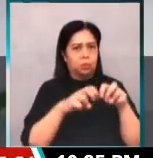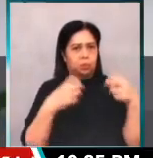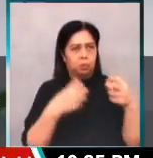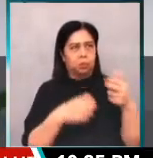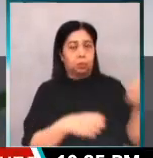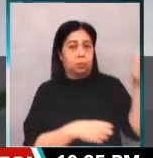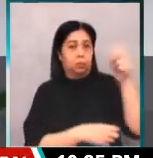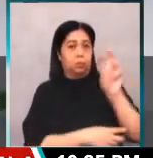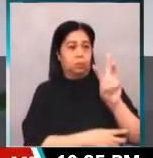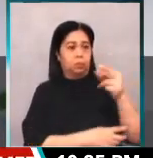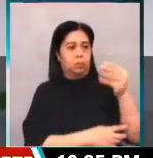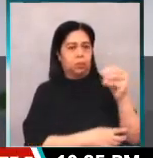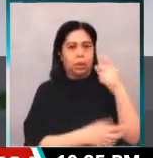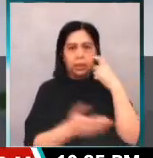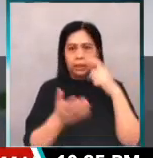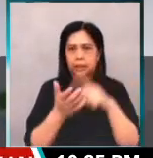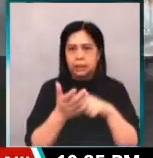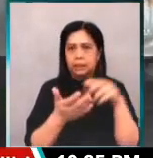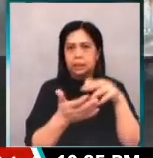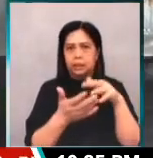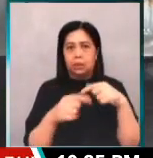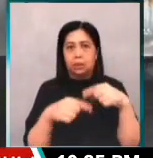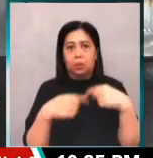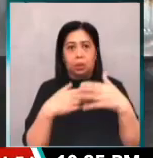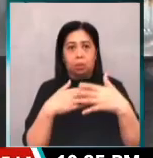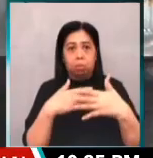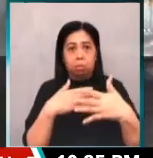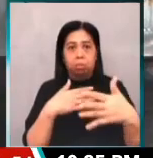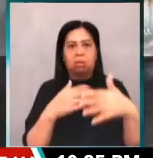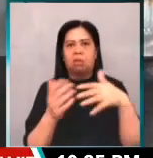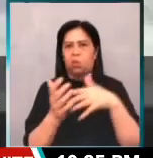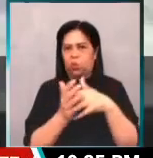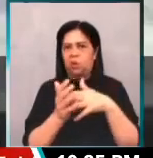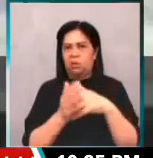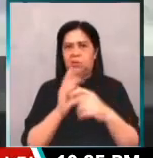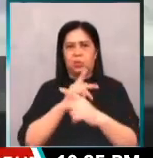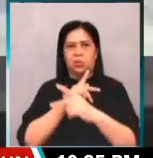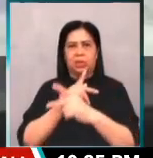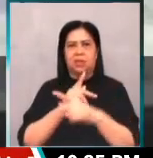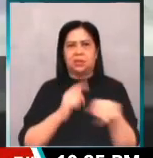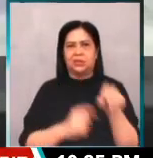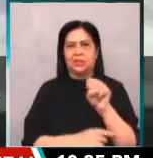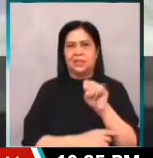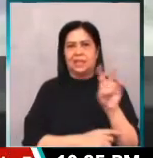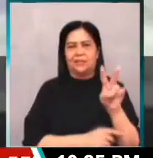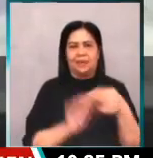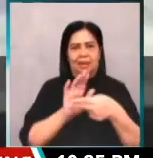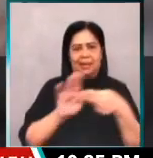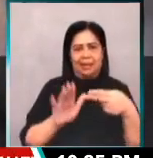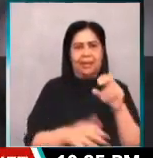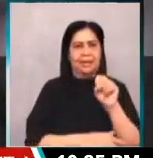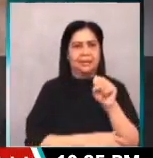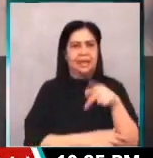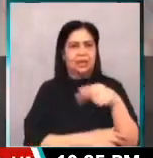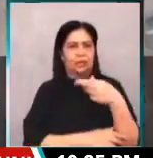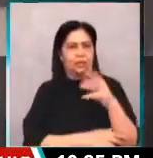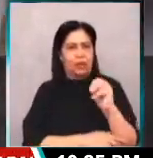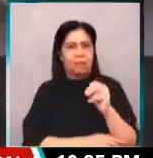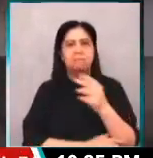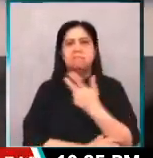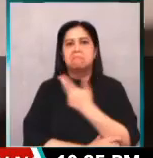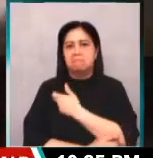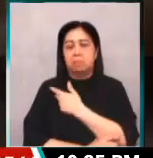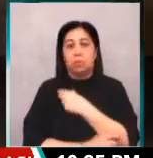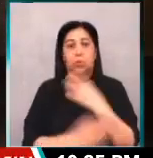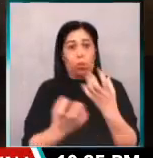nakita sa pag-aaral na habang tumatagal, humihina ang proteksyon ng Sinovac at Sinopharm vaccines. Para palakasin yan, dapat